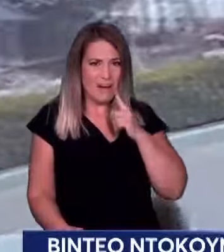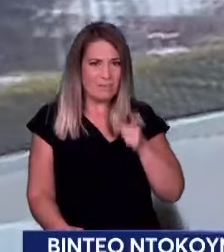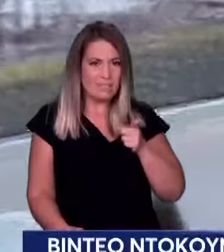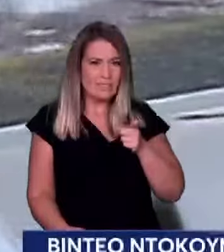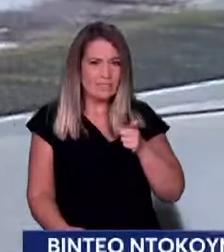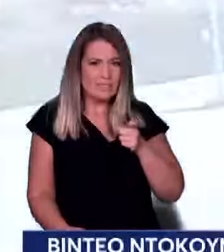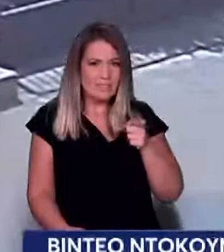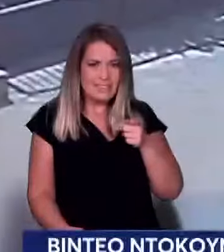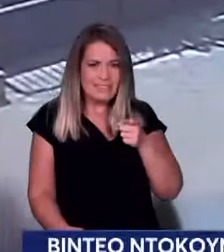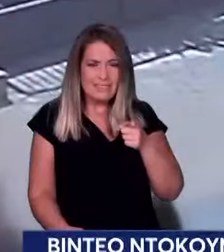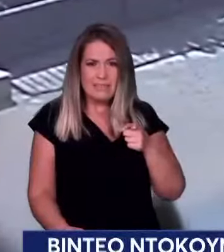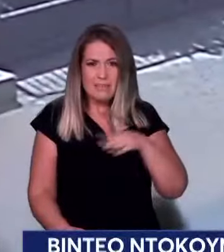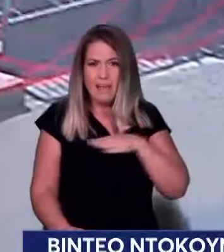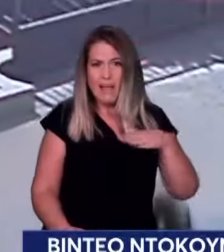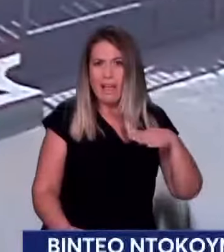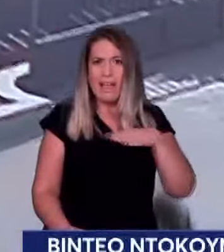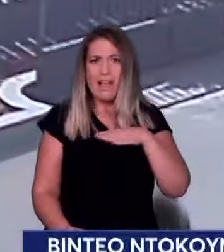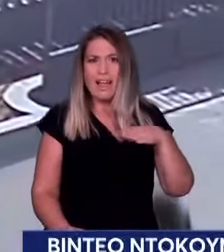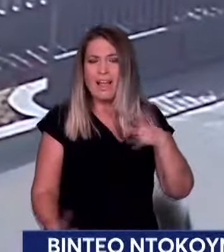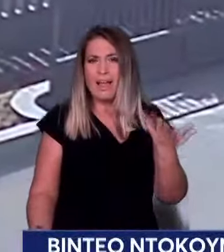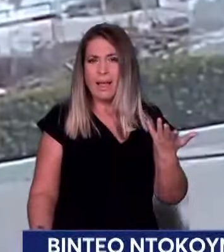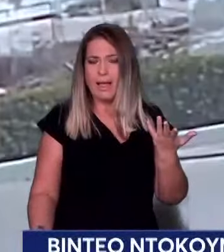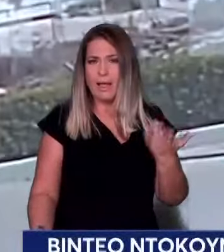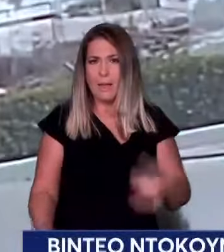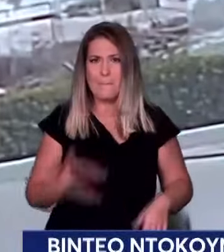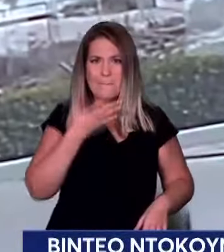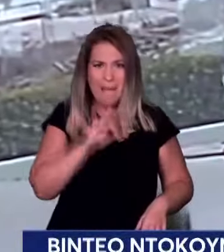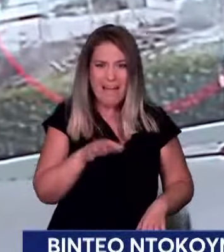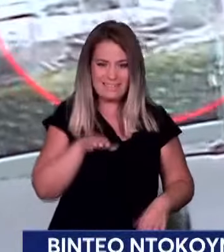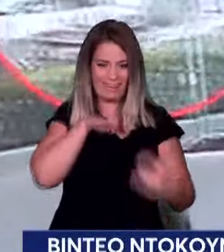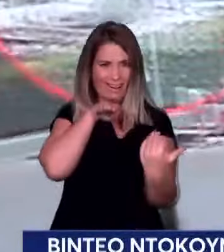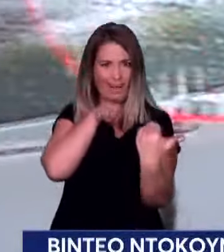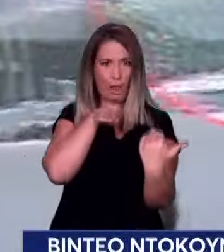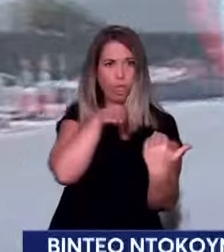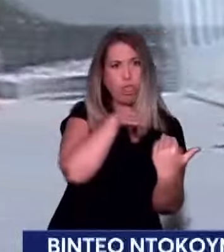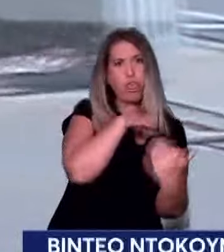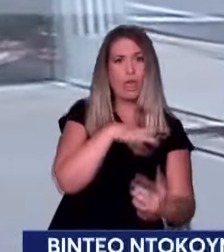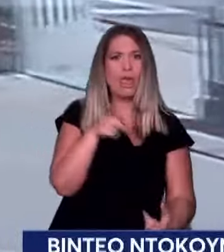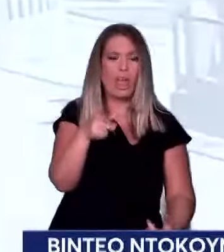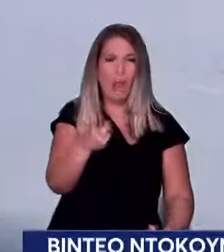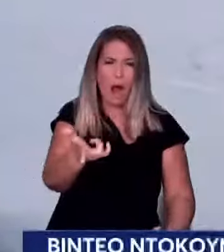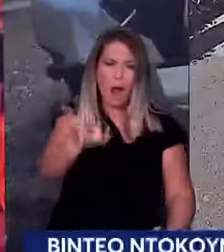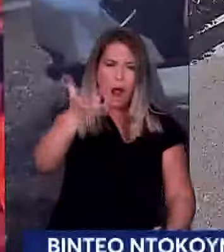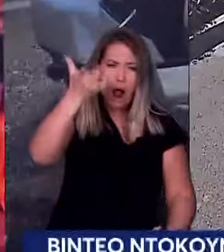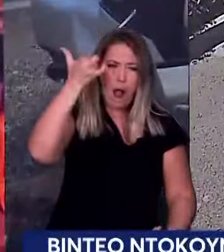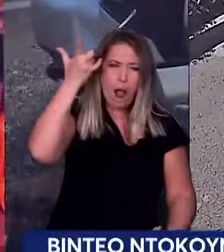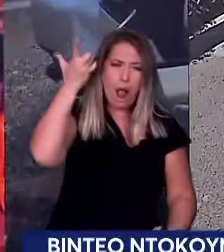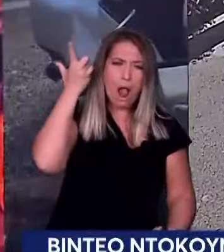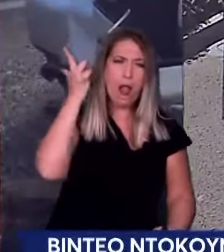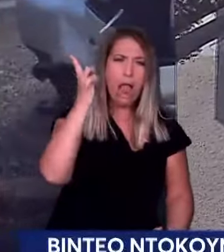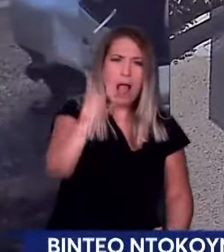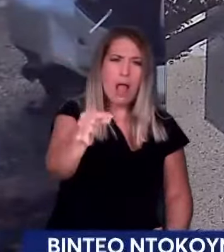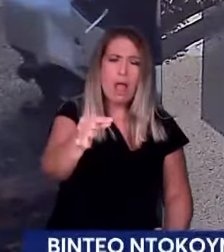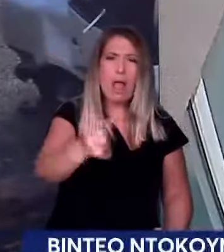που δεν πρέπει να πατήσει. Στην ουσία το αυτοκίνητο είναι στο αντίθετο ρεύμα κυκλοφορίας. Κάνει λοιπόν τη βόλτα του ο κύριος αυτός και αφού κάνει τη βόλτα